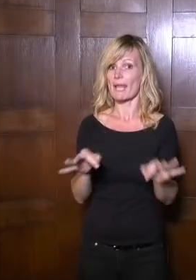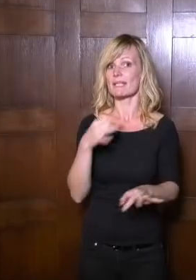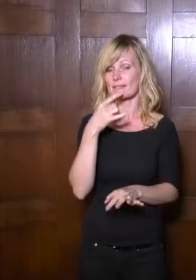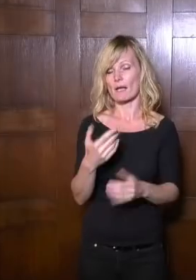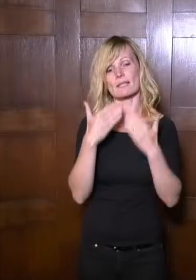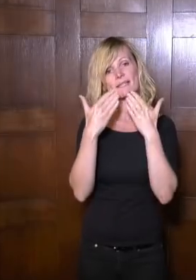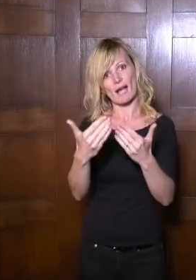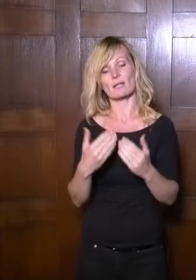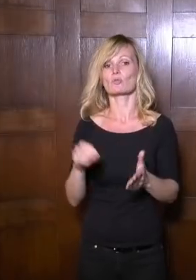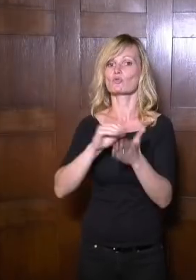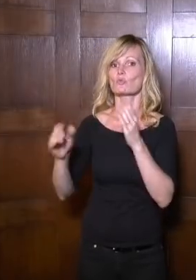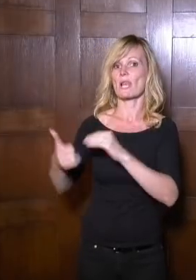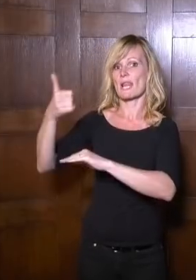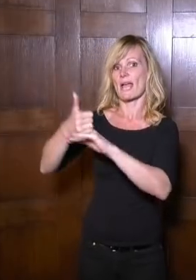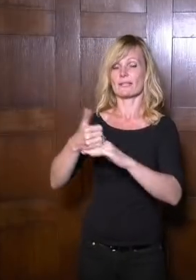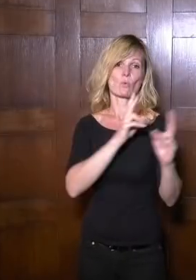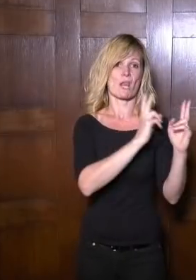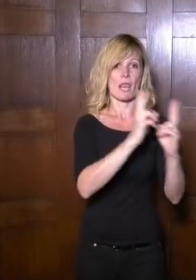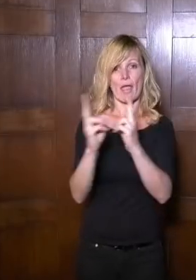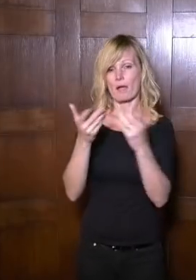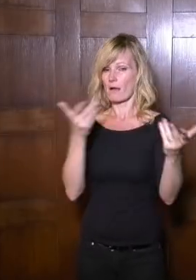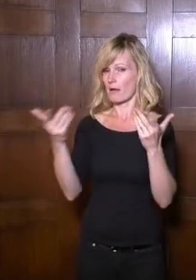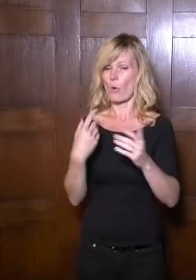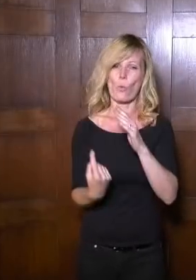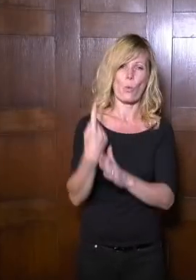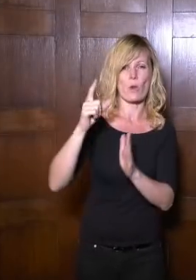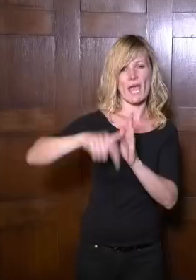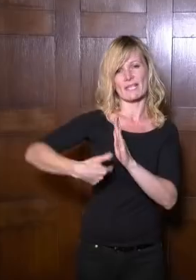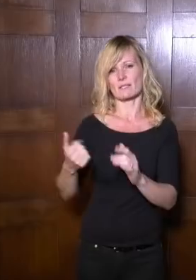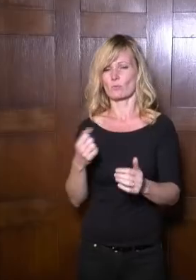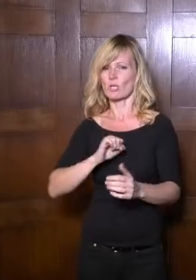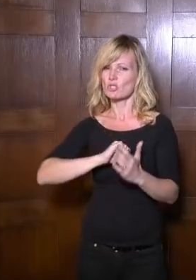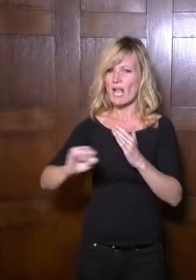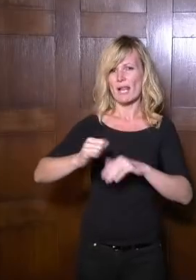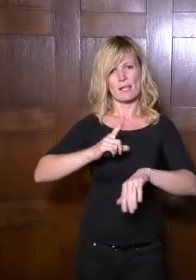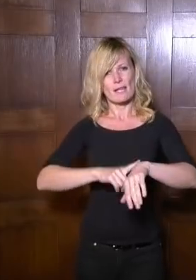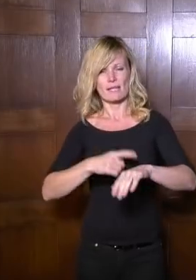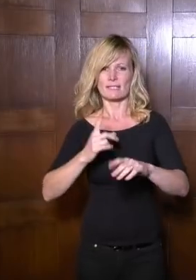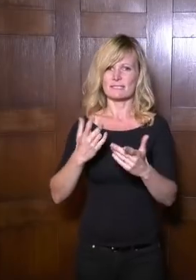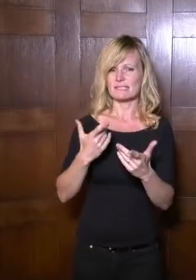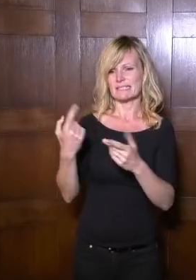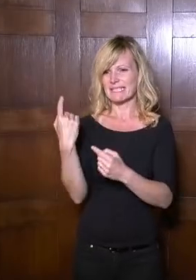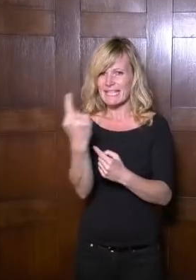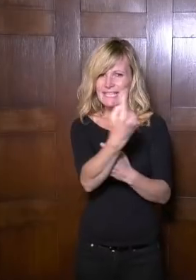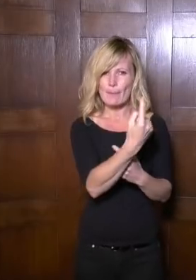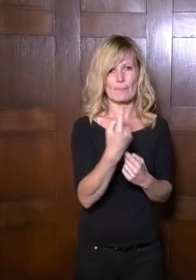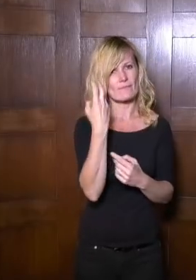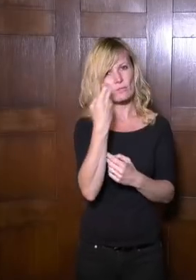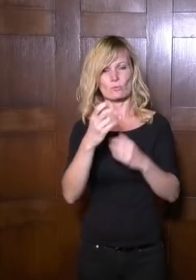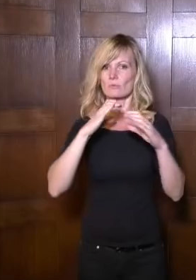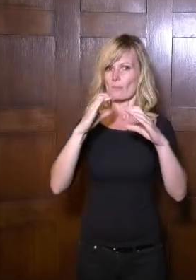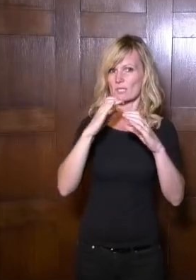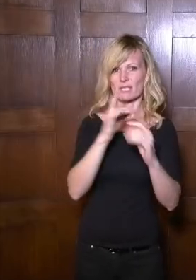Lehrerinnen und Schulleitungen abgeben, weil sie haben enorme Leistung erbracht, in sehr kurzer Zeit jedem irgendwie zu versuchen, Kommunikation zu